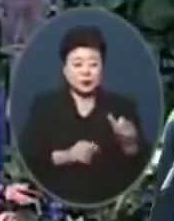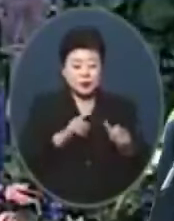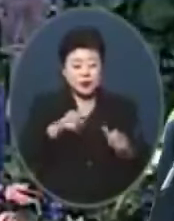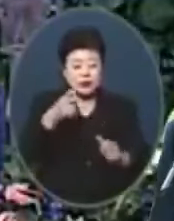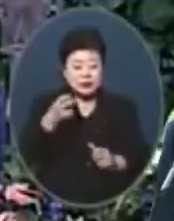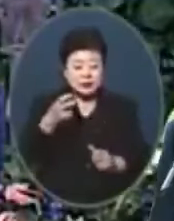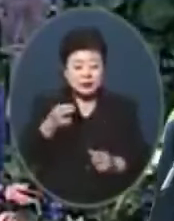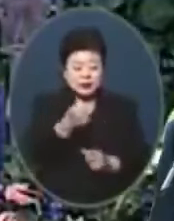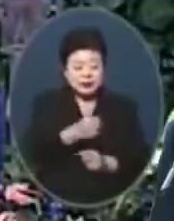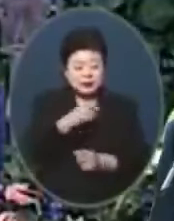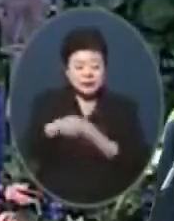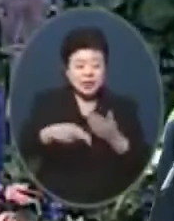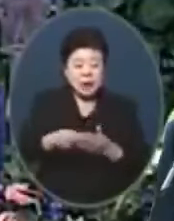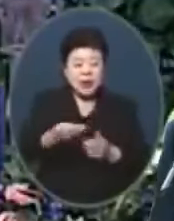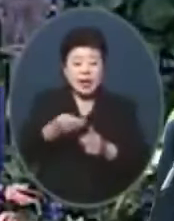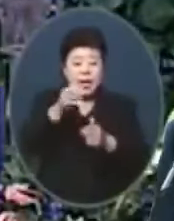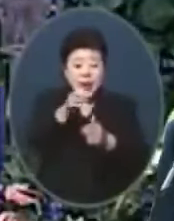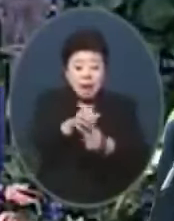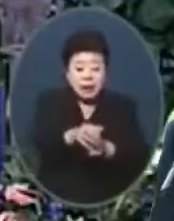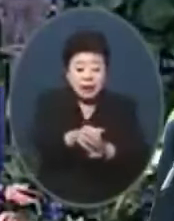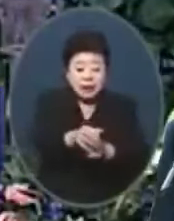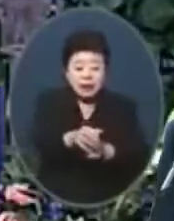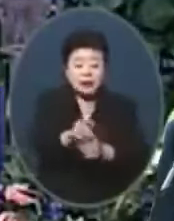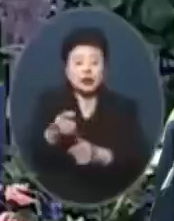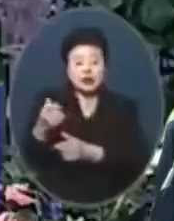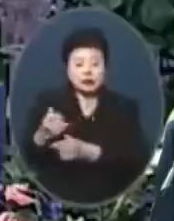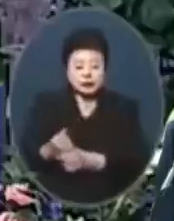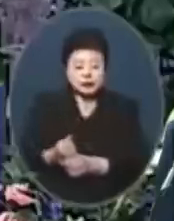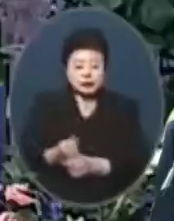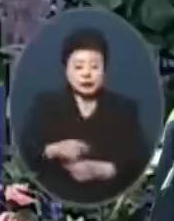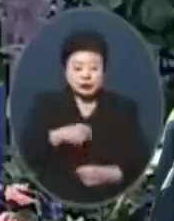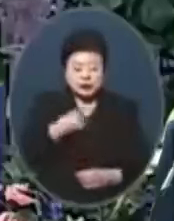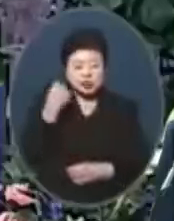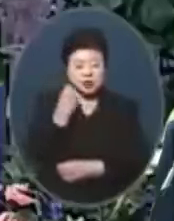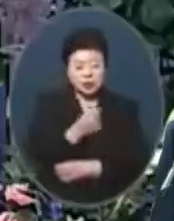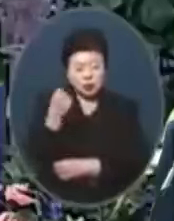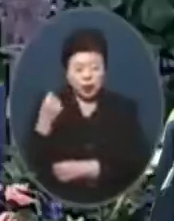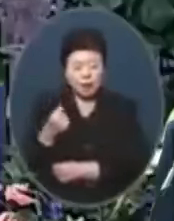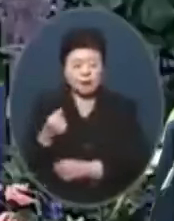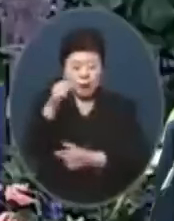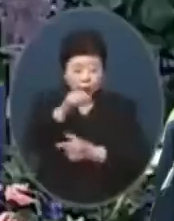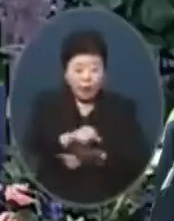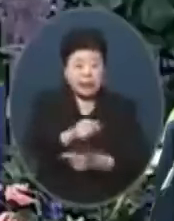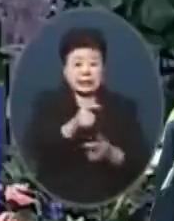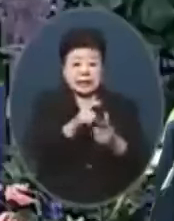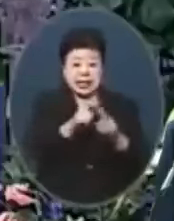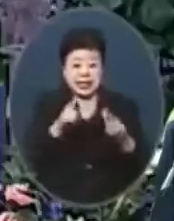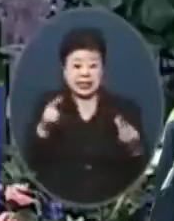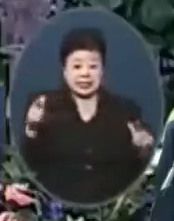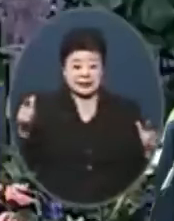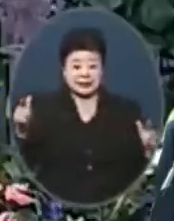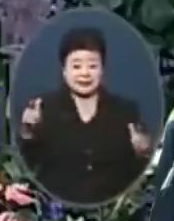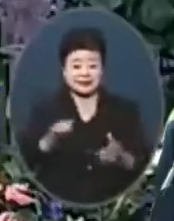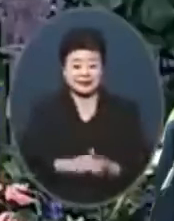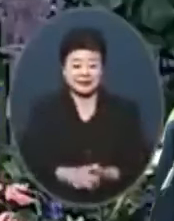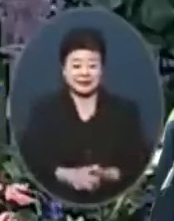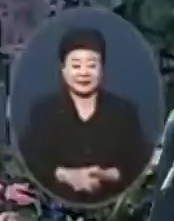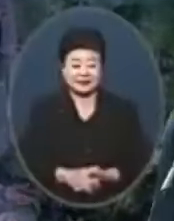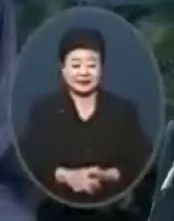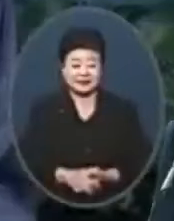짐을 야훼께 맡기라 그가 너를 붙드시고 의인의 요동함을 영원히 허락지 아니하시니.